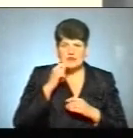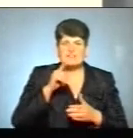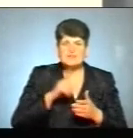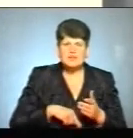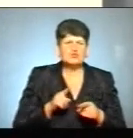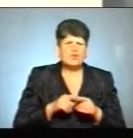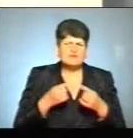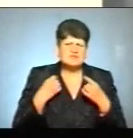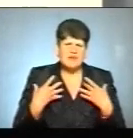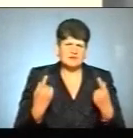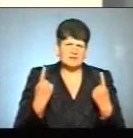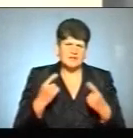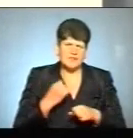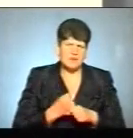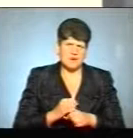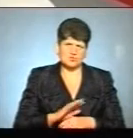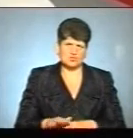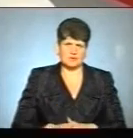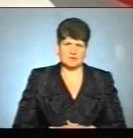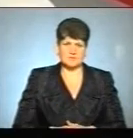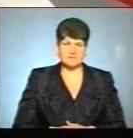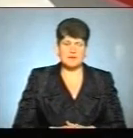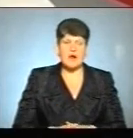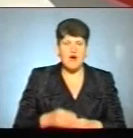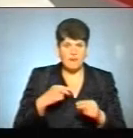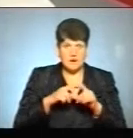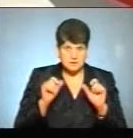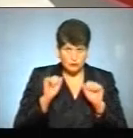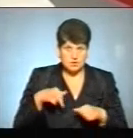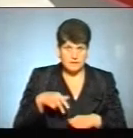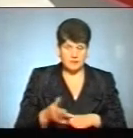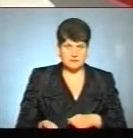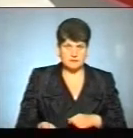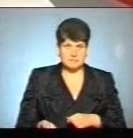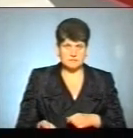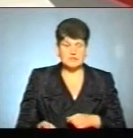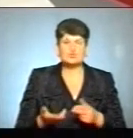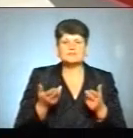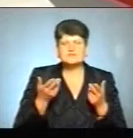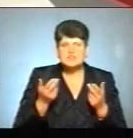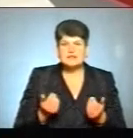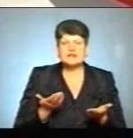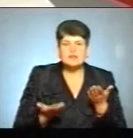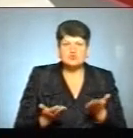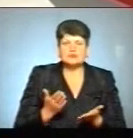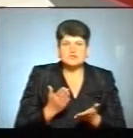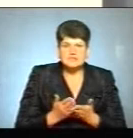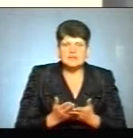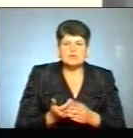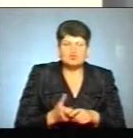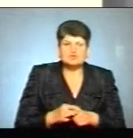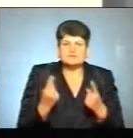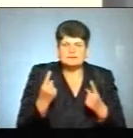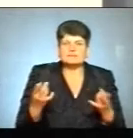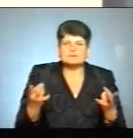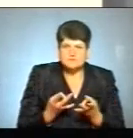Ніхто в такі свята великі не працює. Ну, але до магазину можна буде піти. Ну, звичайно, як є, завжди крайня необхідність. Тобто